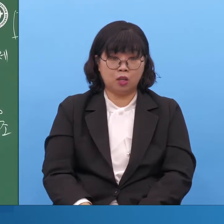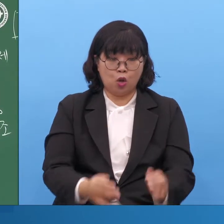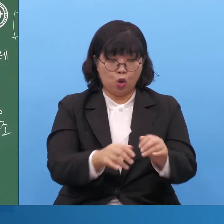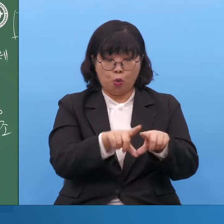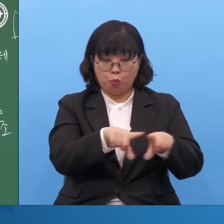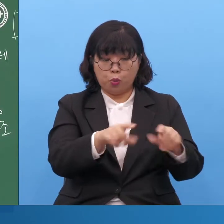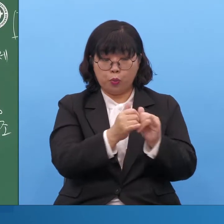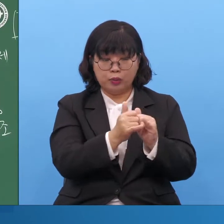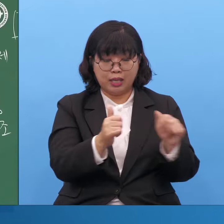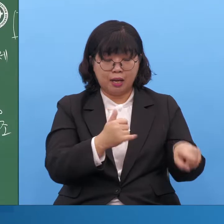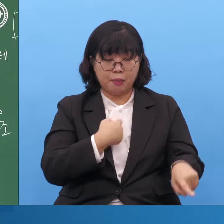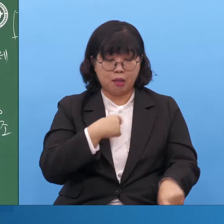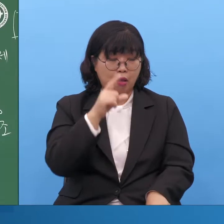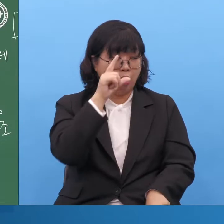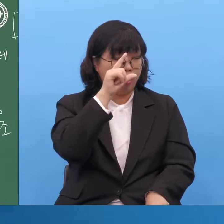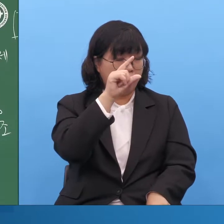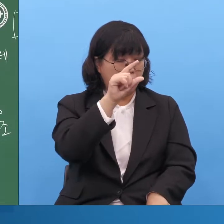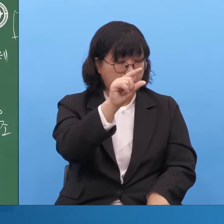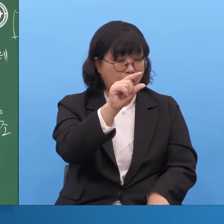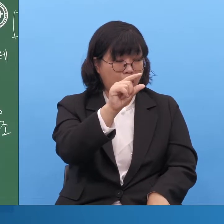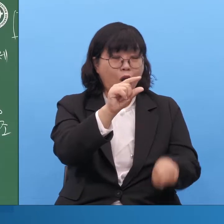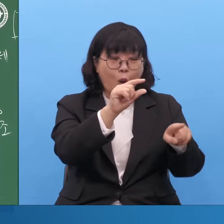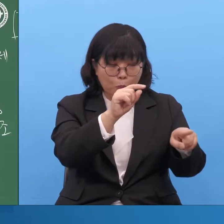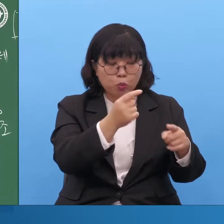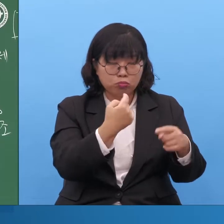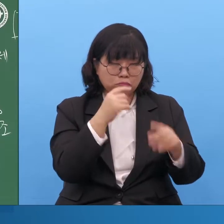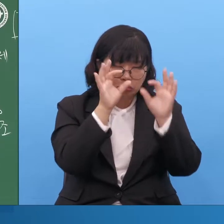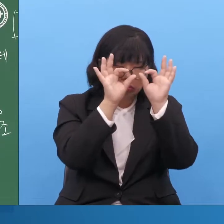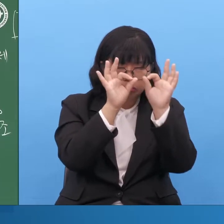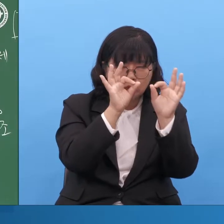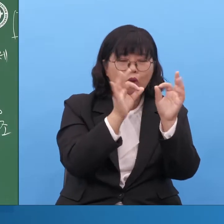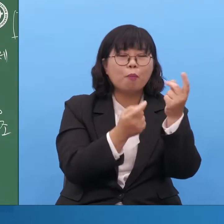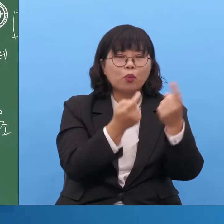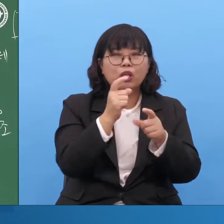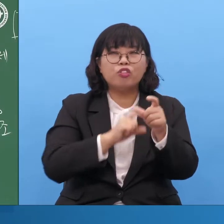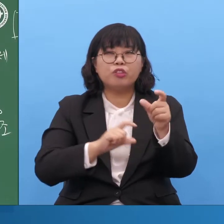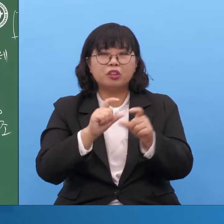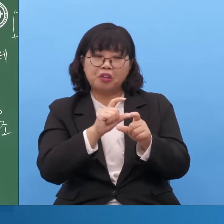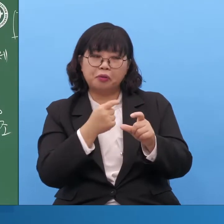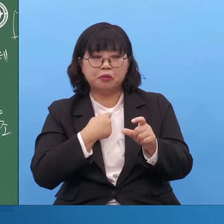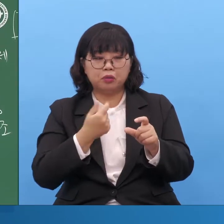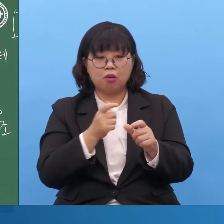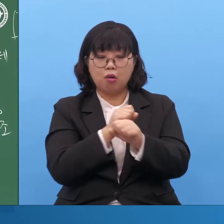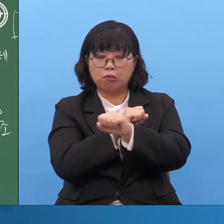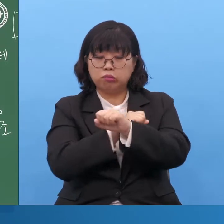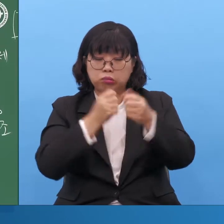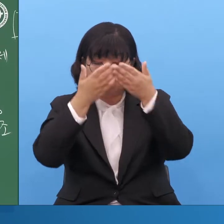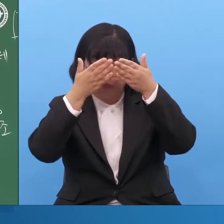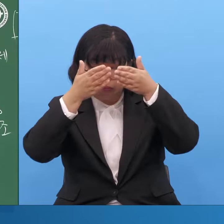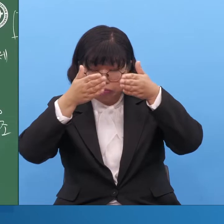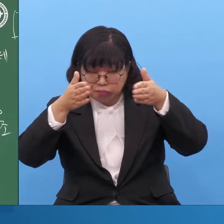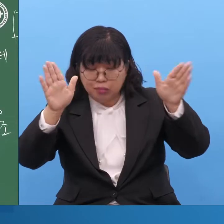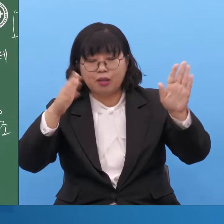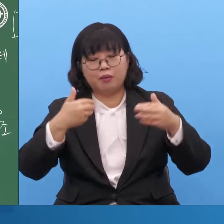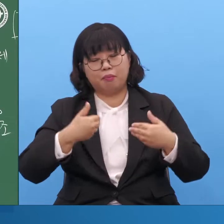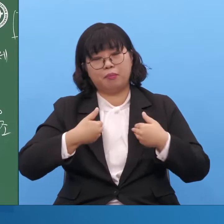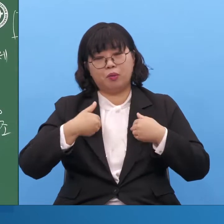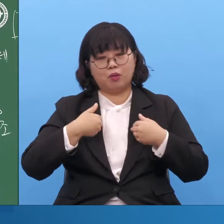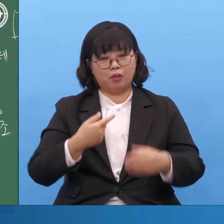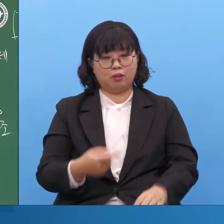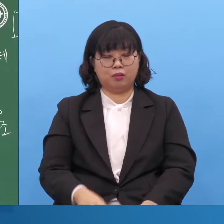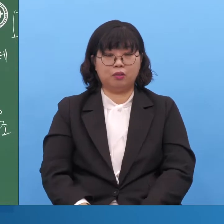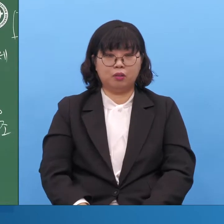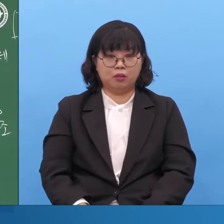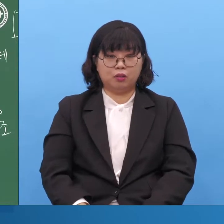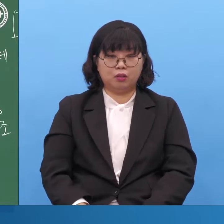the length, width, and depth, you need to go 다른 more 사람들이 deeper. 위, 아래, 옆을 살피잖아요. 우리보다 더 살펴버려요. And people look above, below,